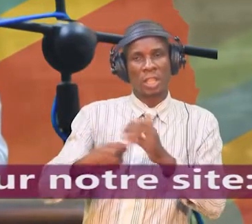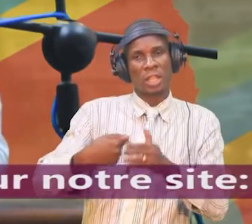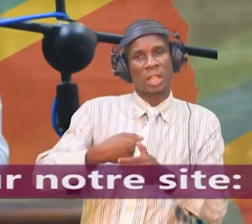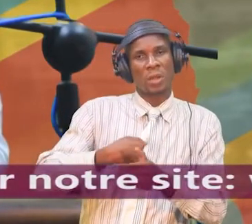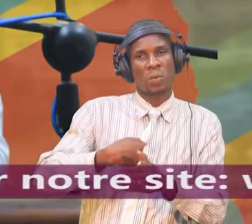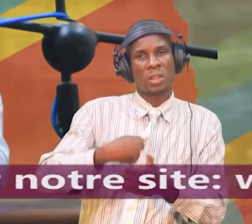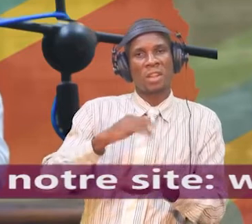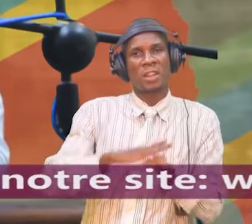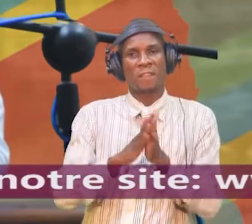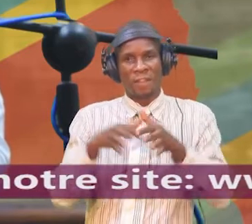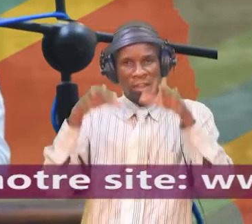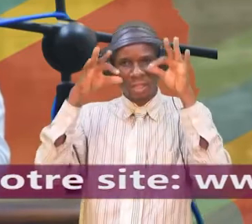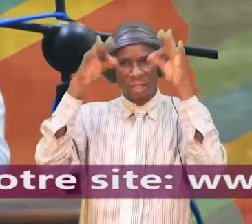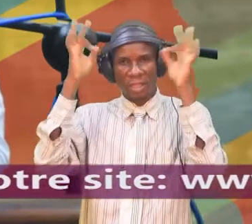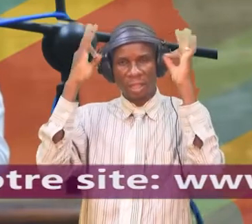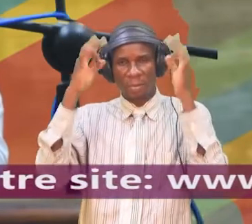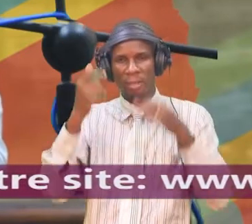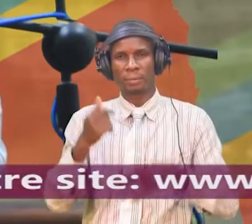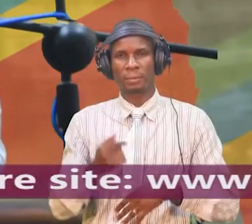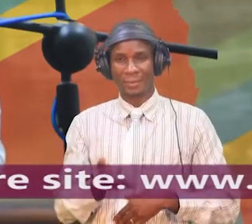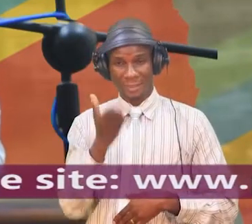masumu mamonanaki kati na yo.